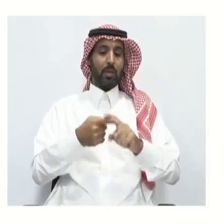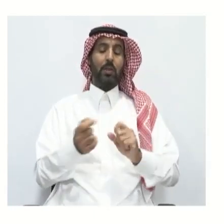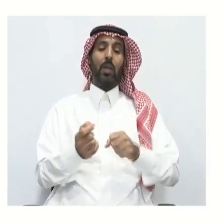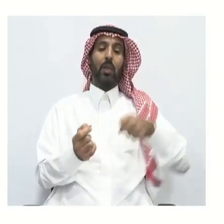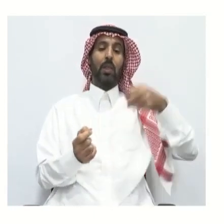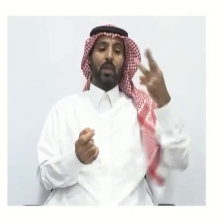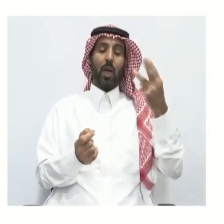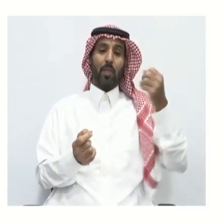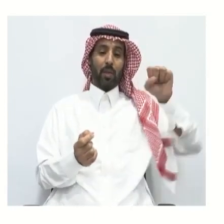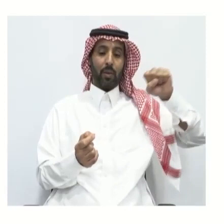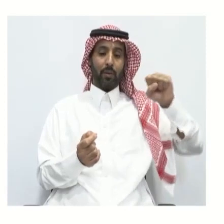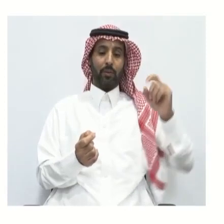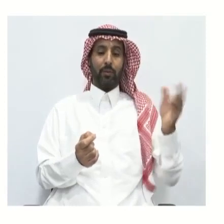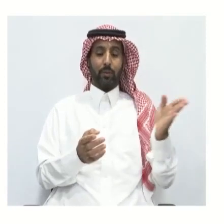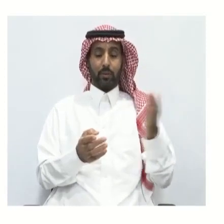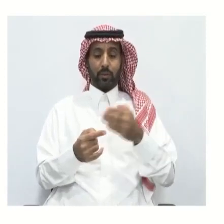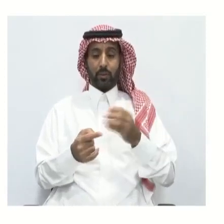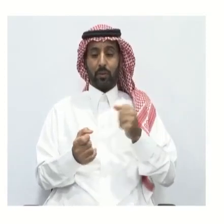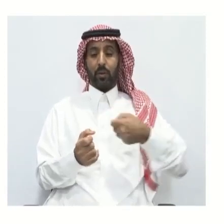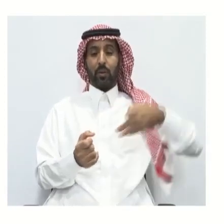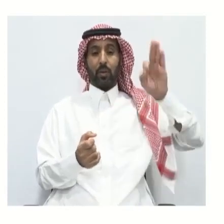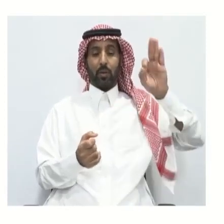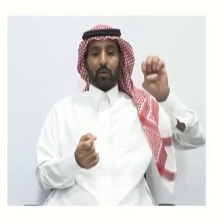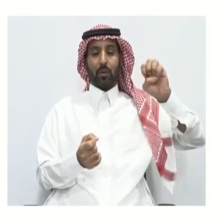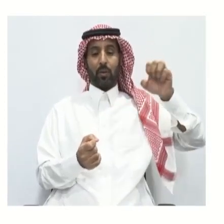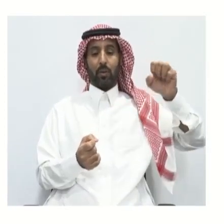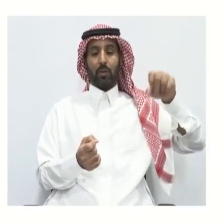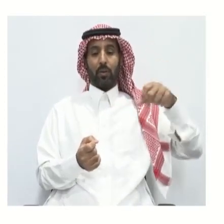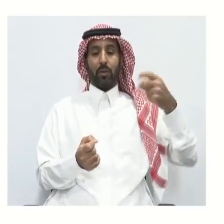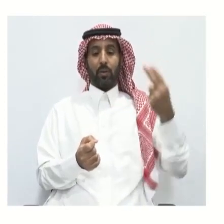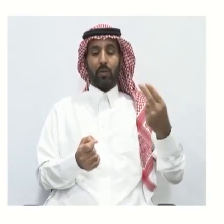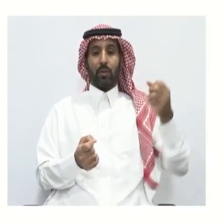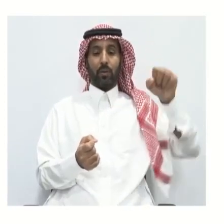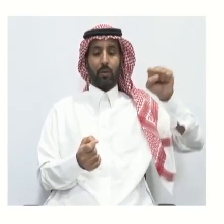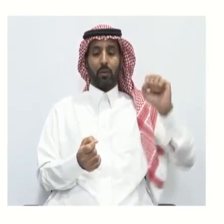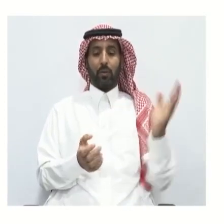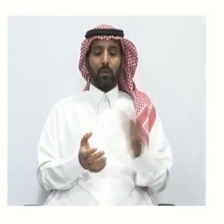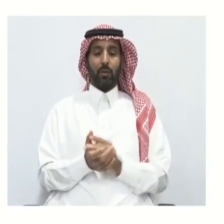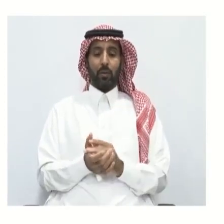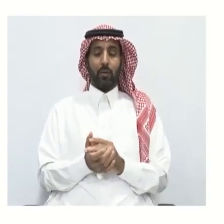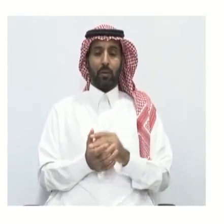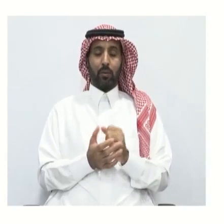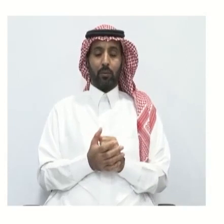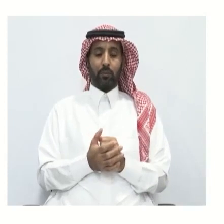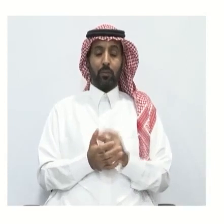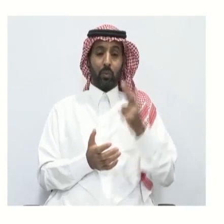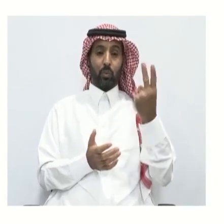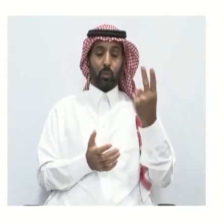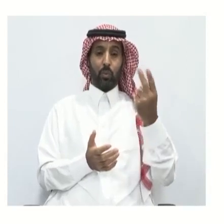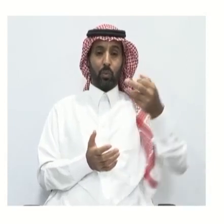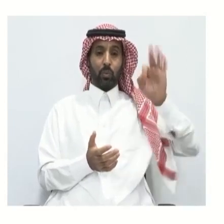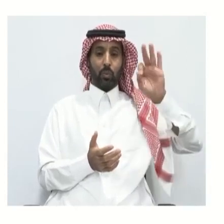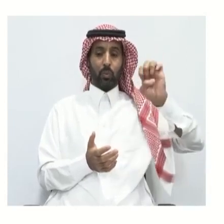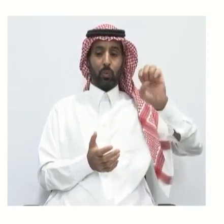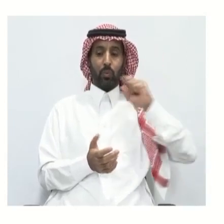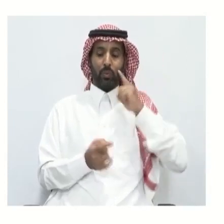المردود النظري بالغرام لكبريتيد الحديد الثلاثي اولا هذه هي المعادله اساسا اعطني اياها في السؤال وهي حديد